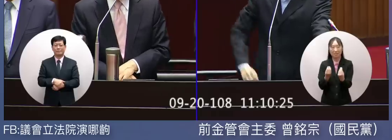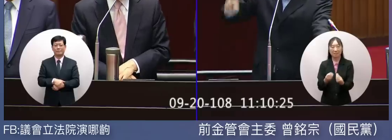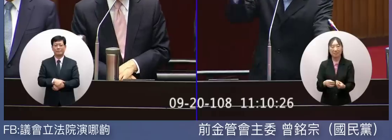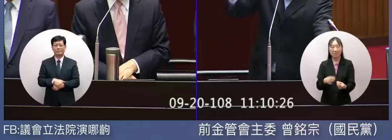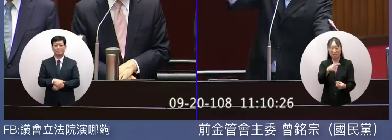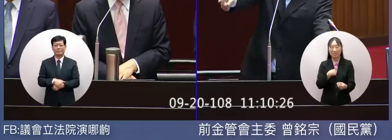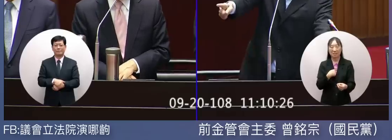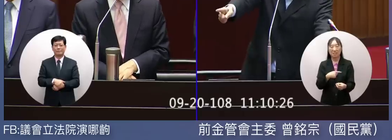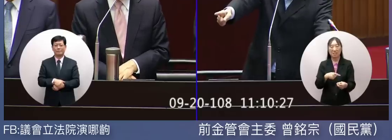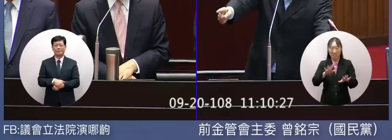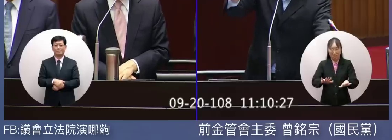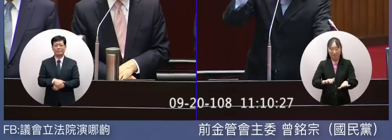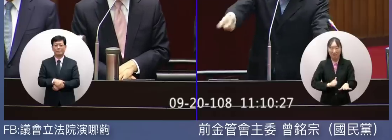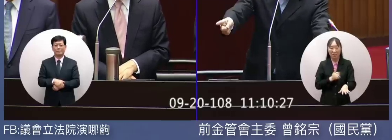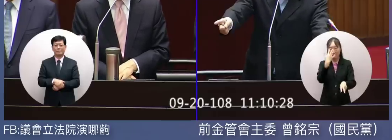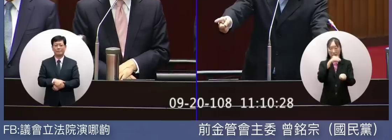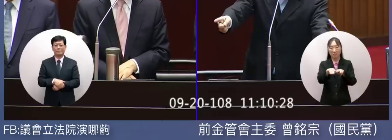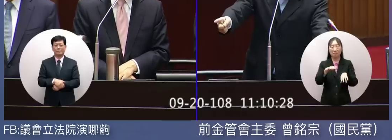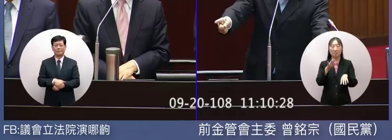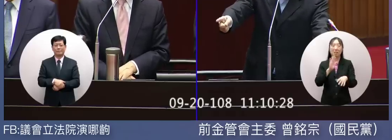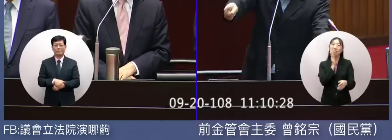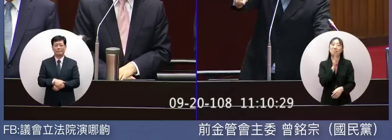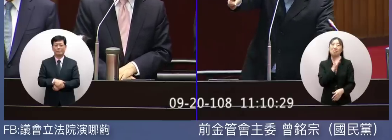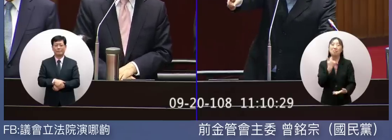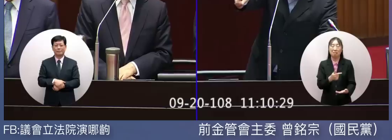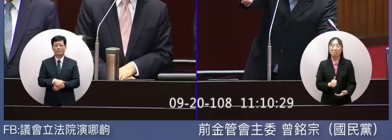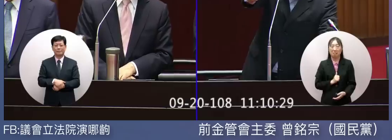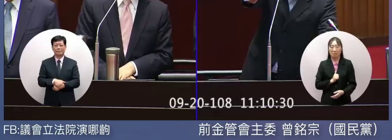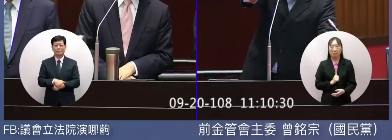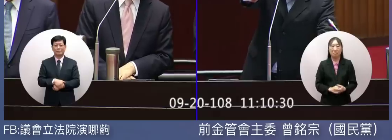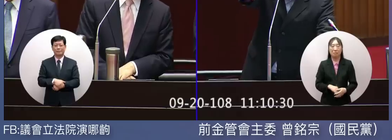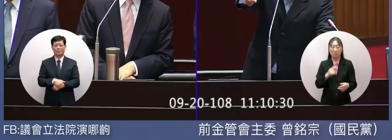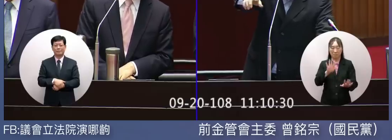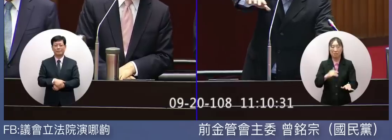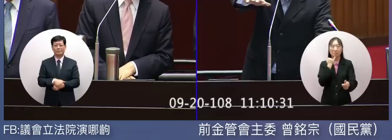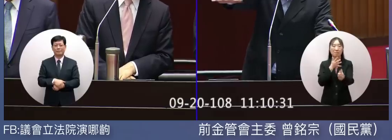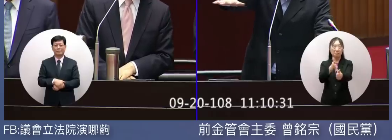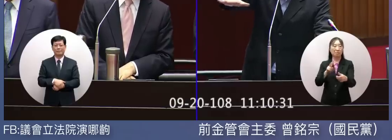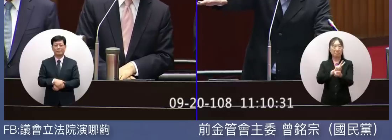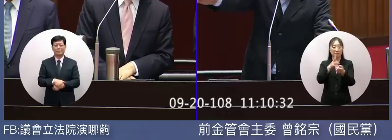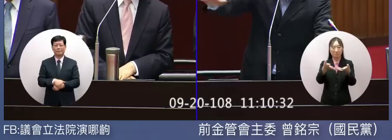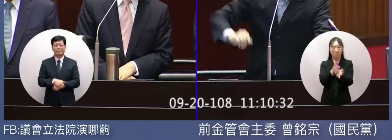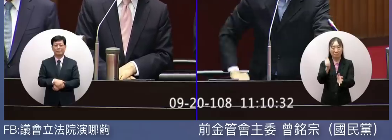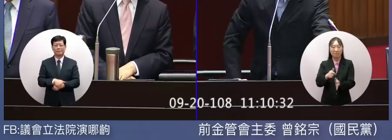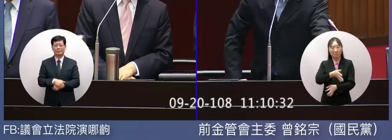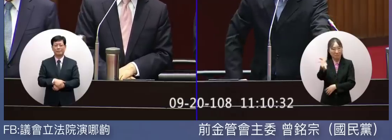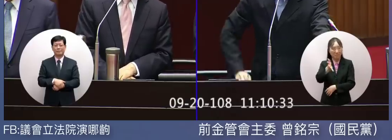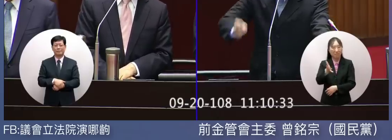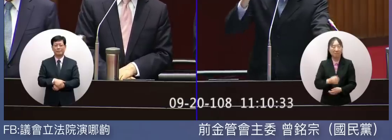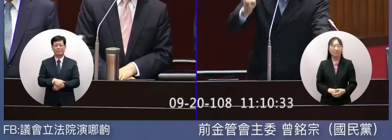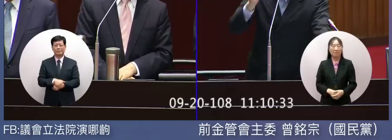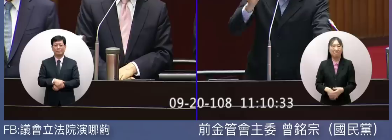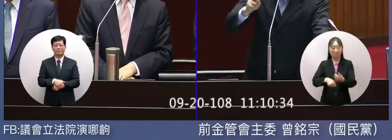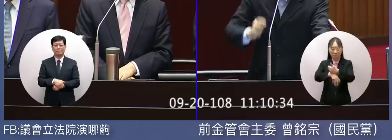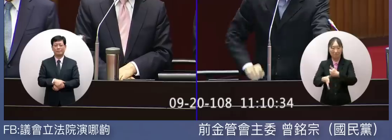现在高铁真的变成废铁。所以你可以问问林部长，你的事务官问问看，